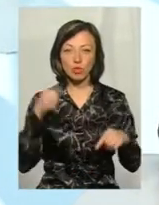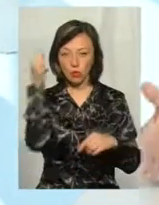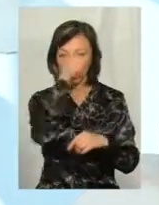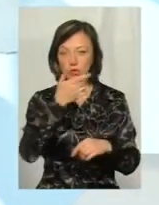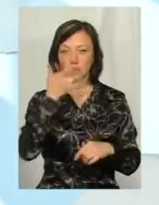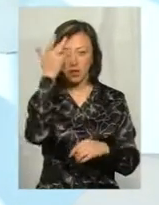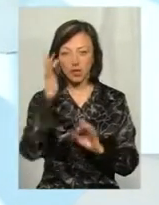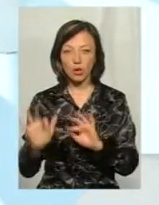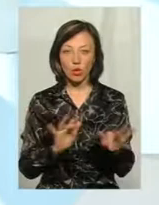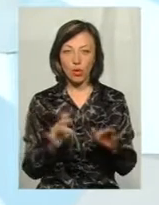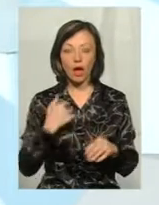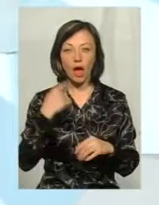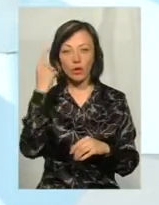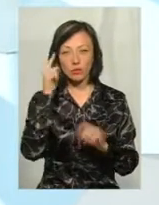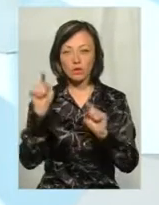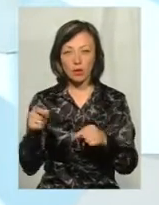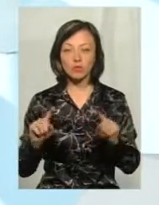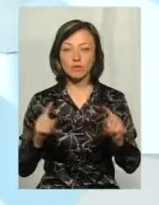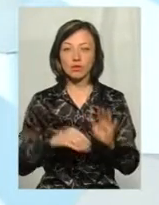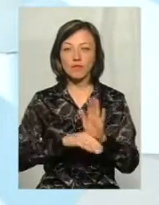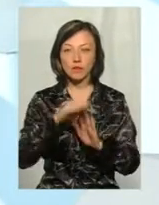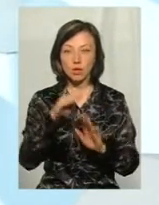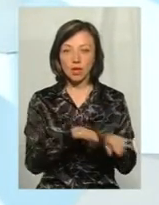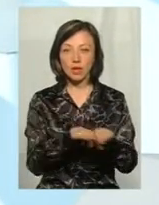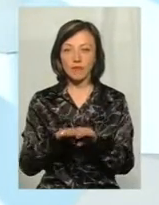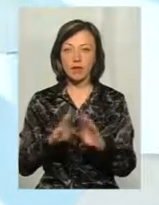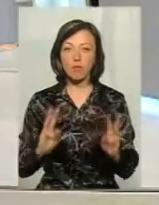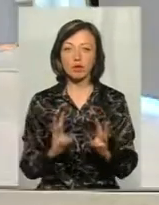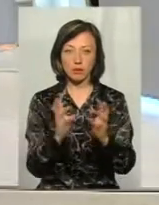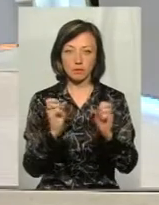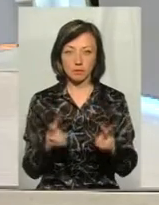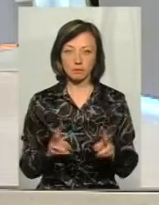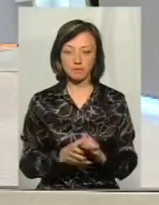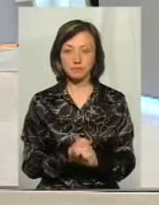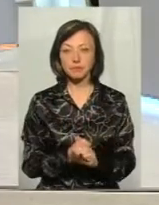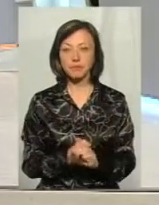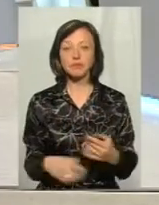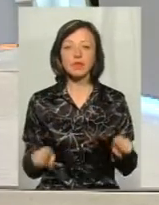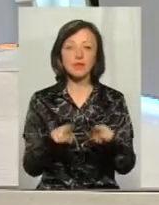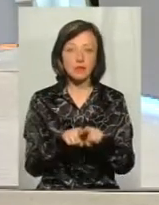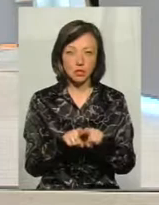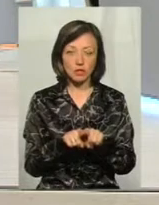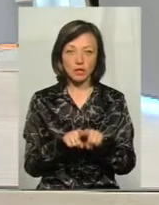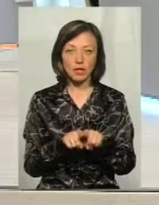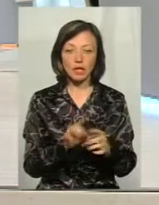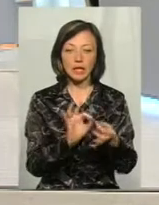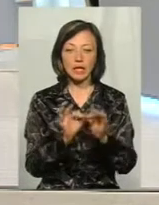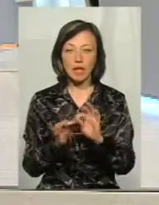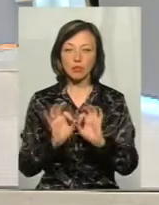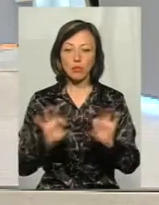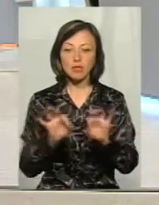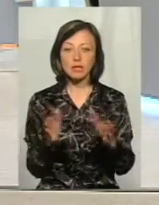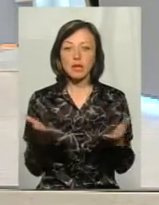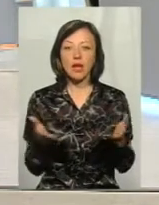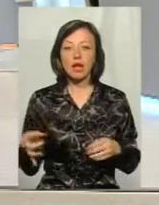літні кроки, от, то я думаю, що там теж дуже високий клас пожежної небезпеки. Все ж таки, детальніше поясніть,